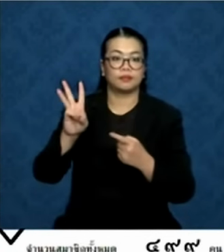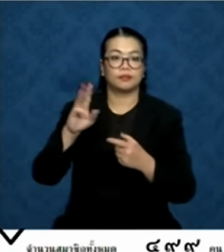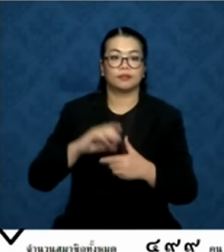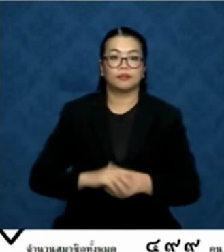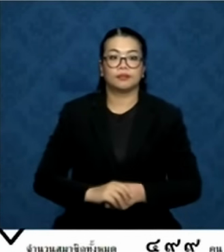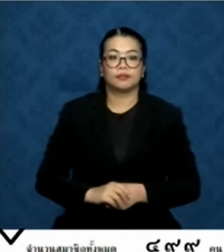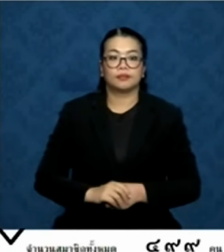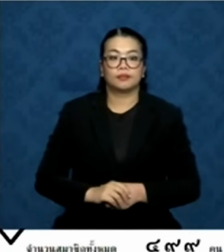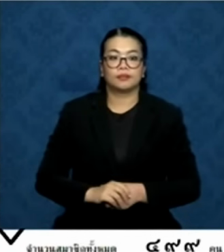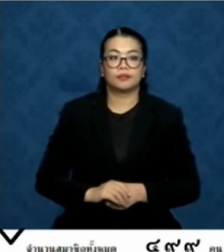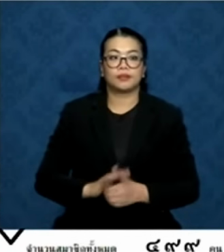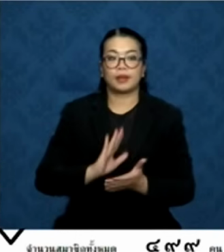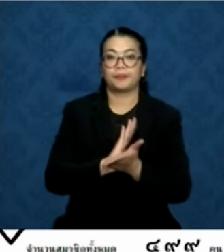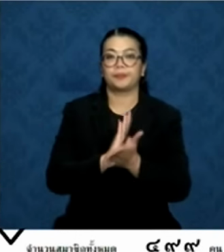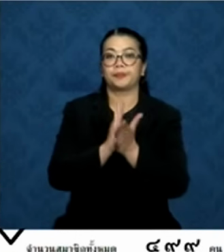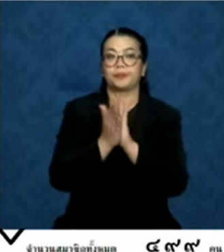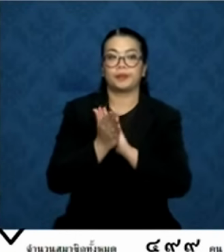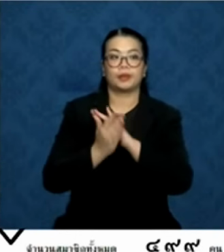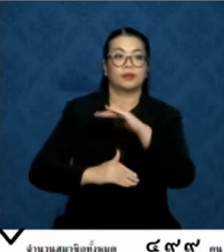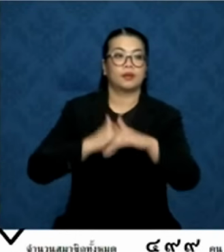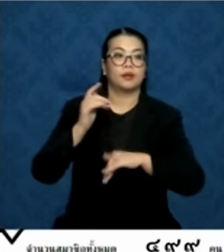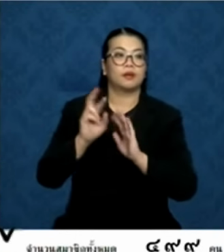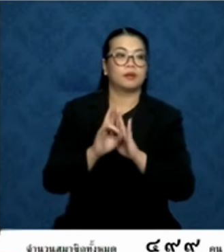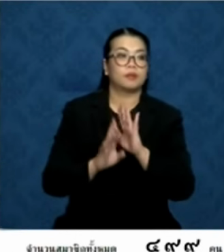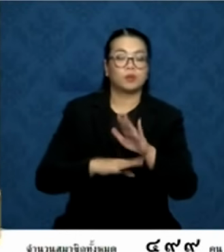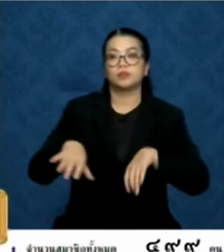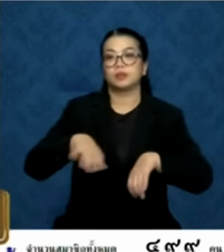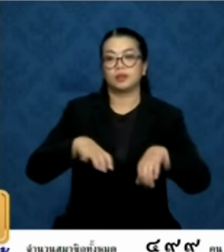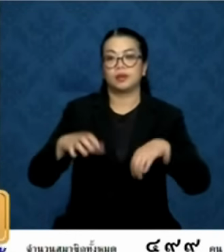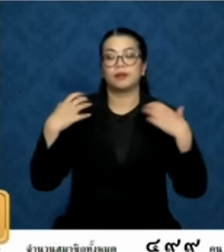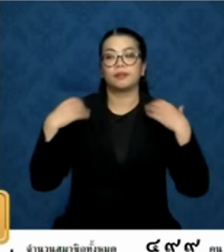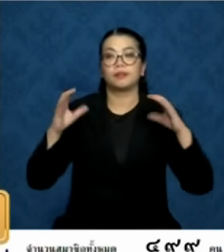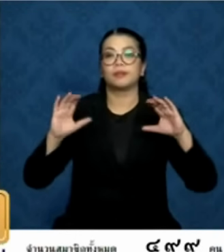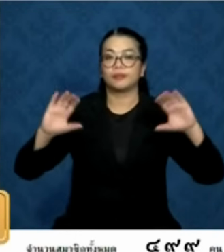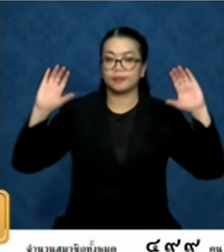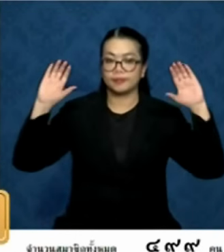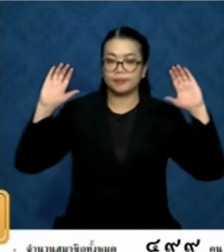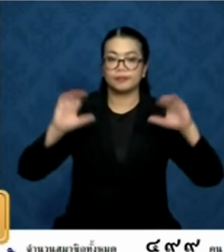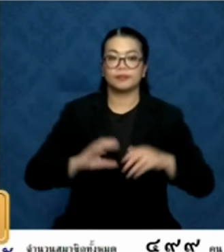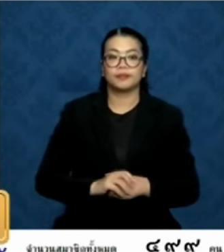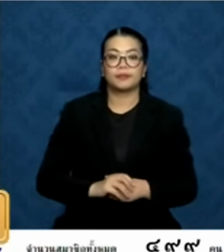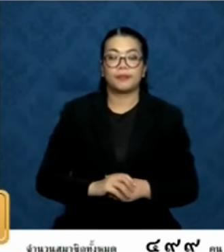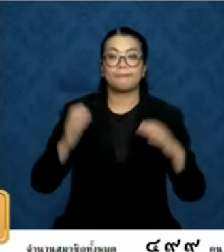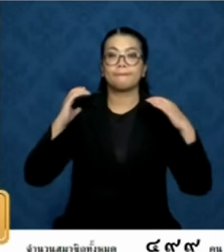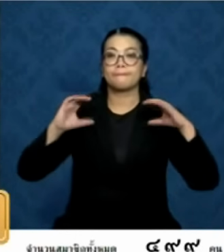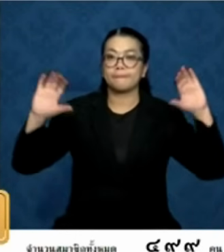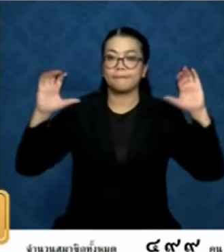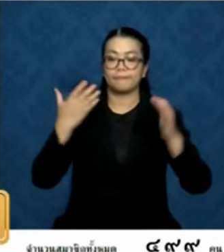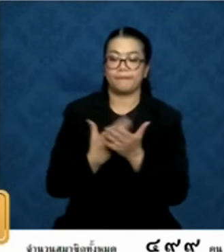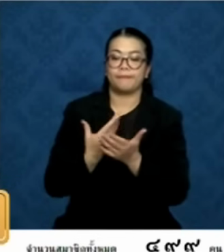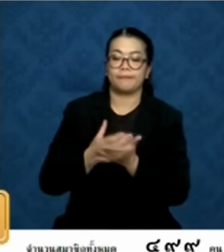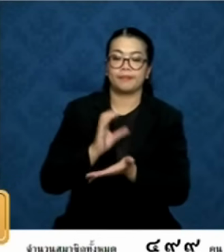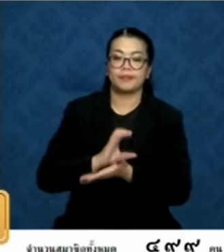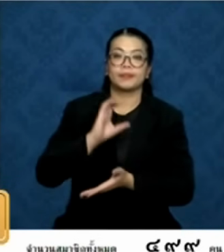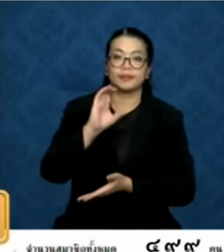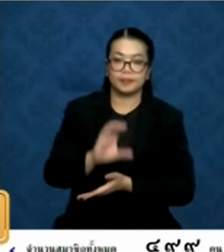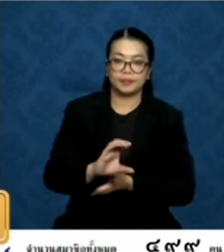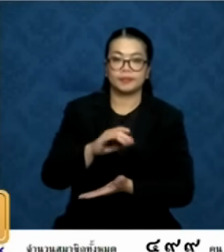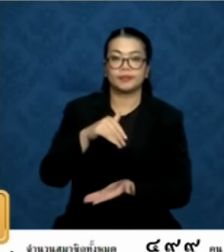ด้านการปรับสมดุลและพัฒนาระบบการบริหารจัดการภาครัฐรัฐบาลได้จัดสรรงบประมาณรายจ่ายจำนว